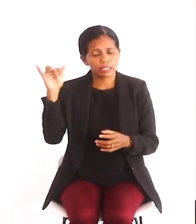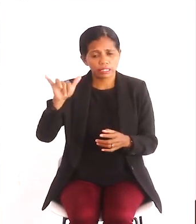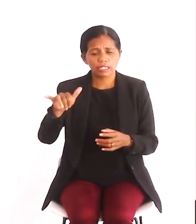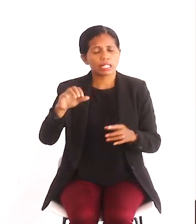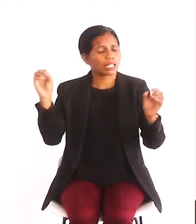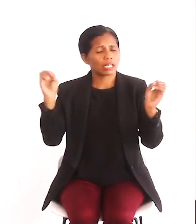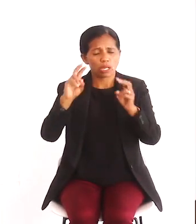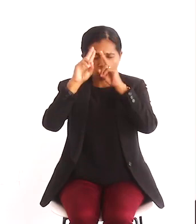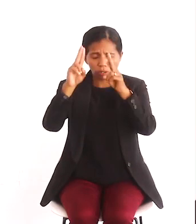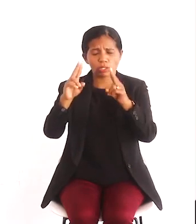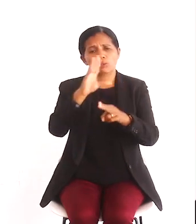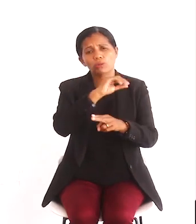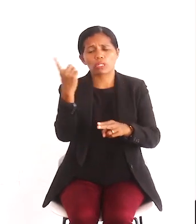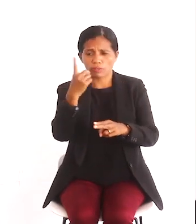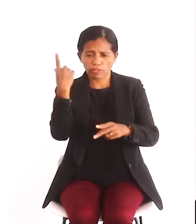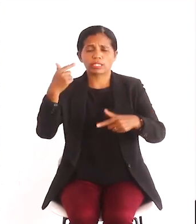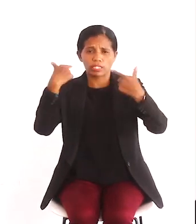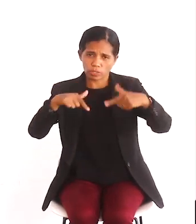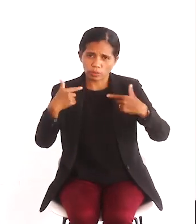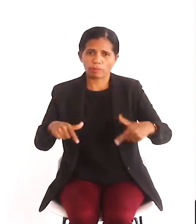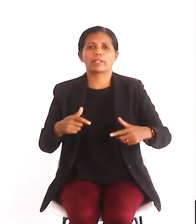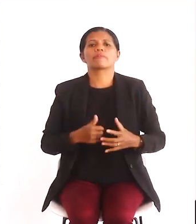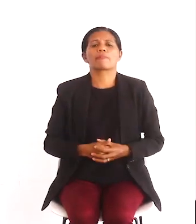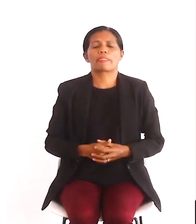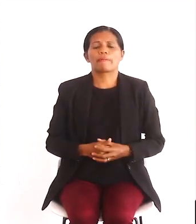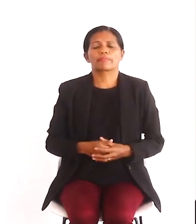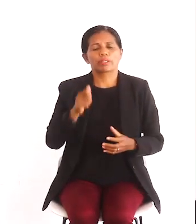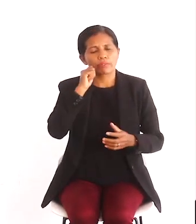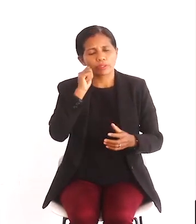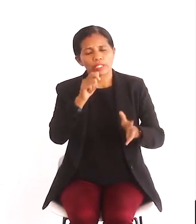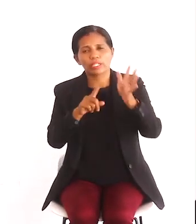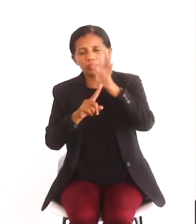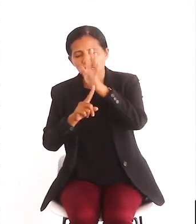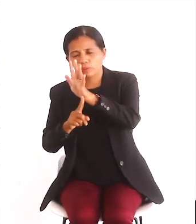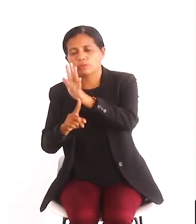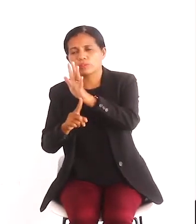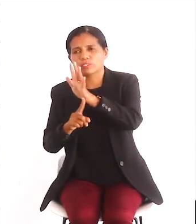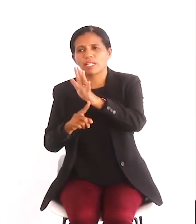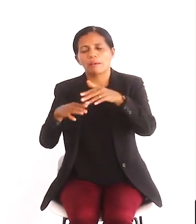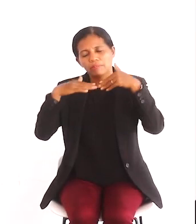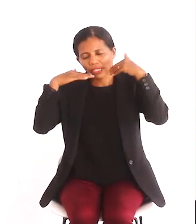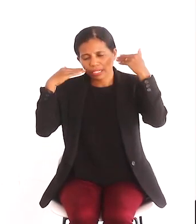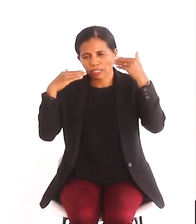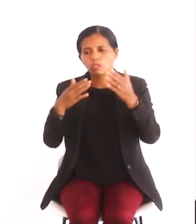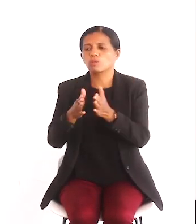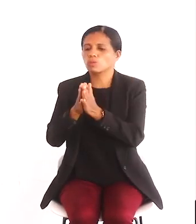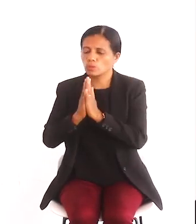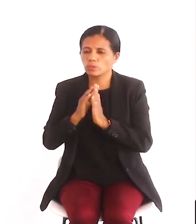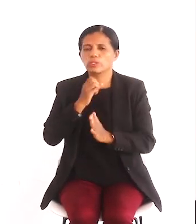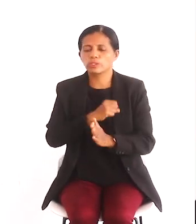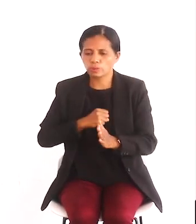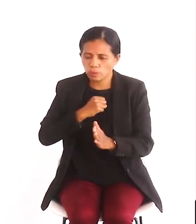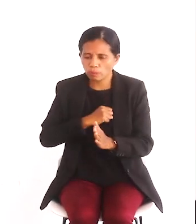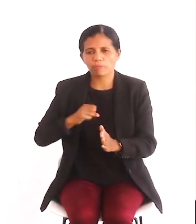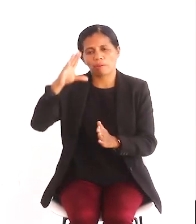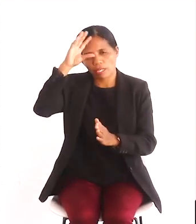no sempre histori malu. Zulia haturu o inmidar ba ninia alentitu no husu disculpa, ba saida magne halo.